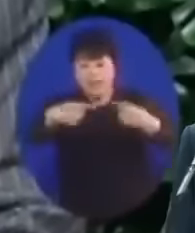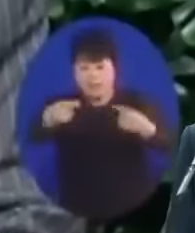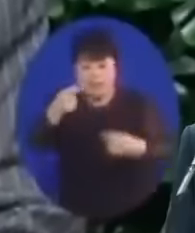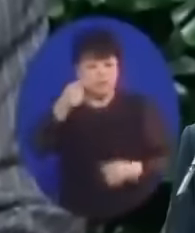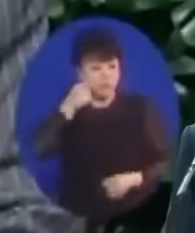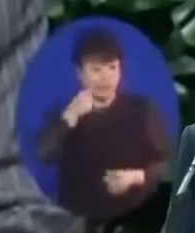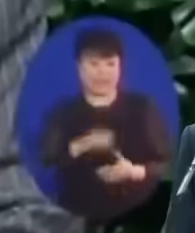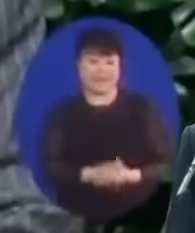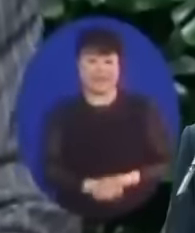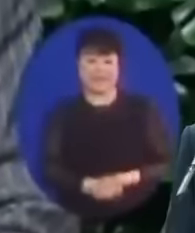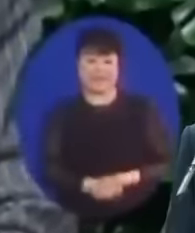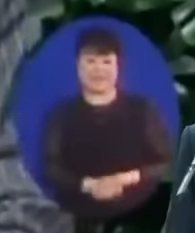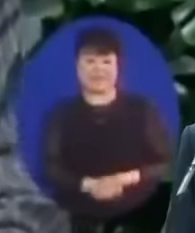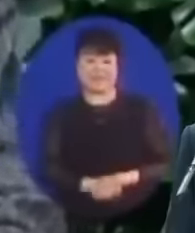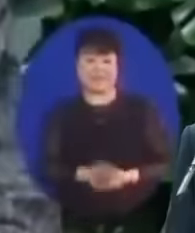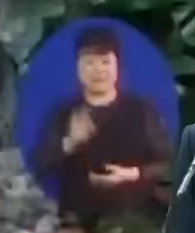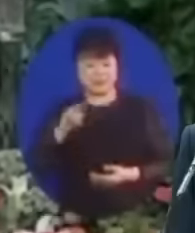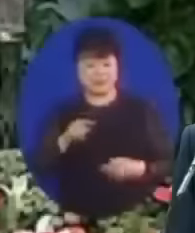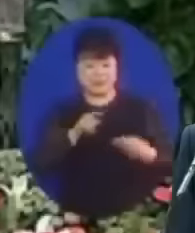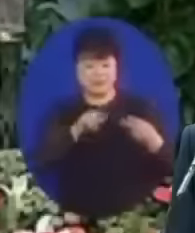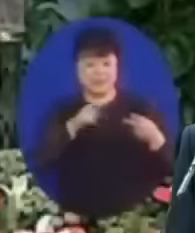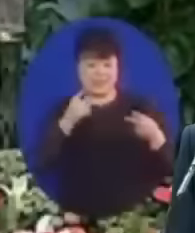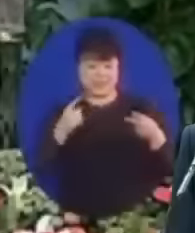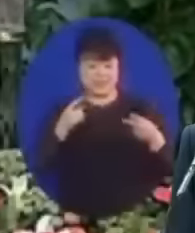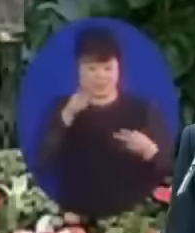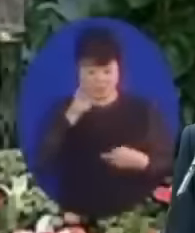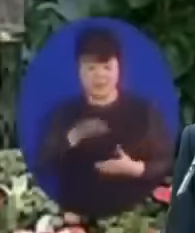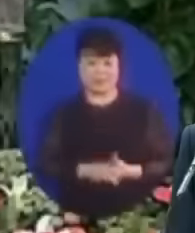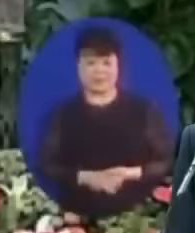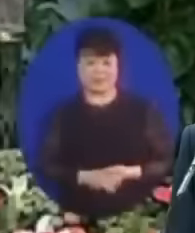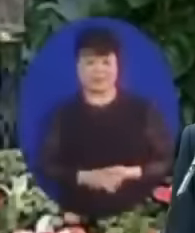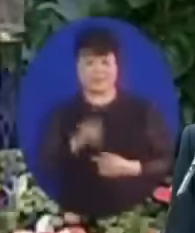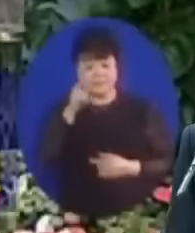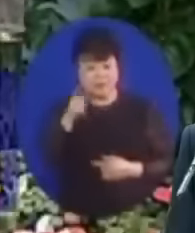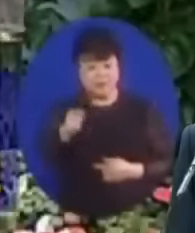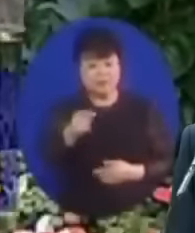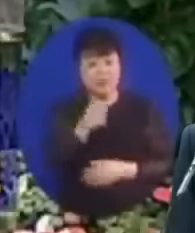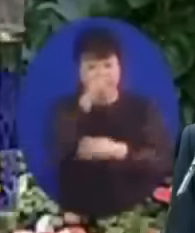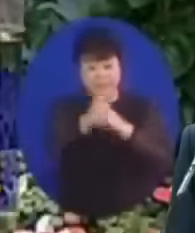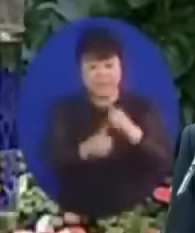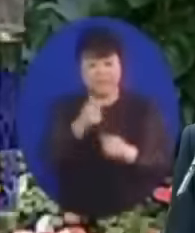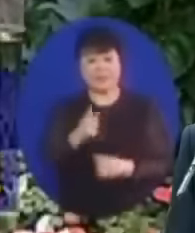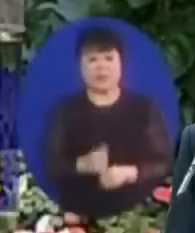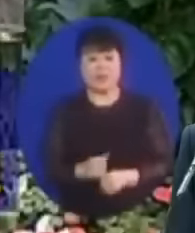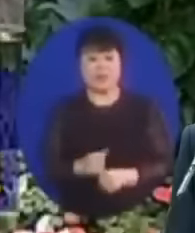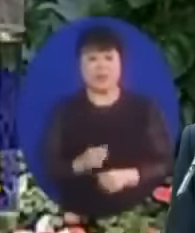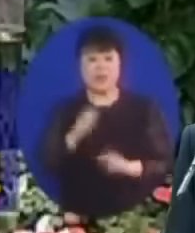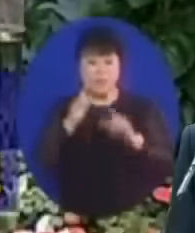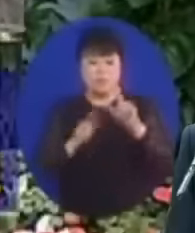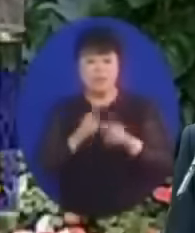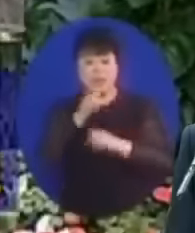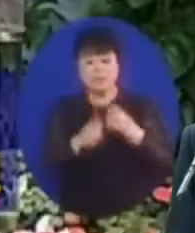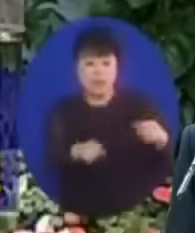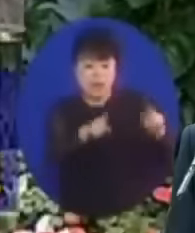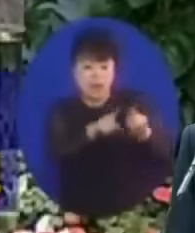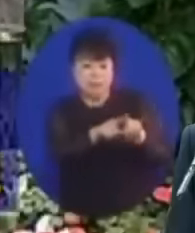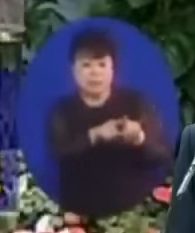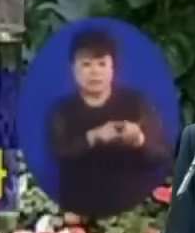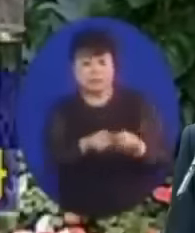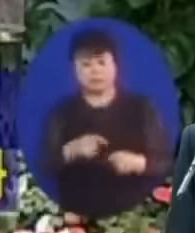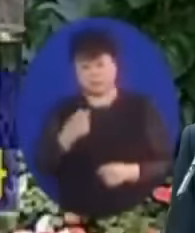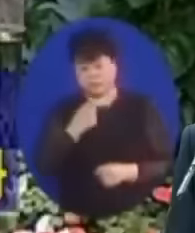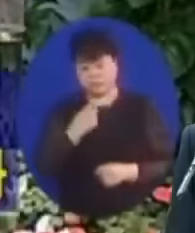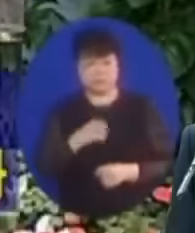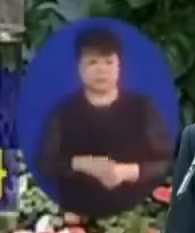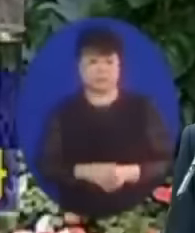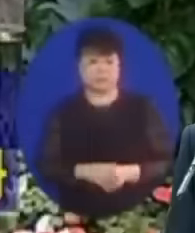수가 없는 것입니다. 빌립보서 2장 6절로 11절에 보면 그는 근본 하나님의 본체시나 하나님과 동등됨을 취할 것으로